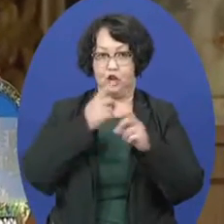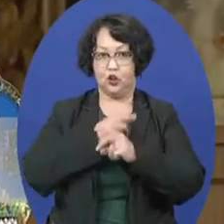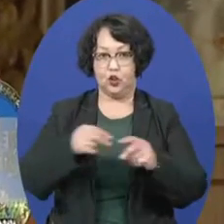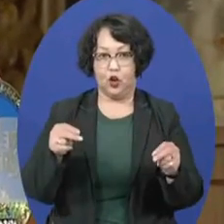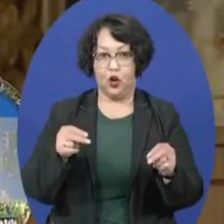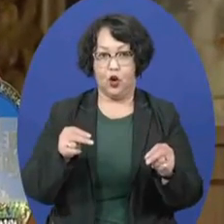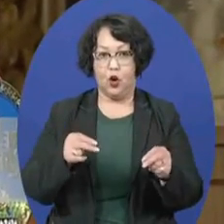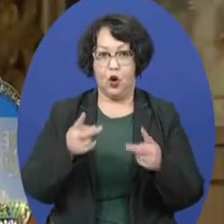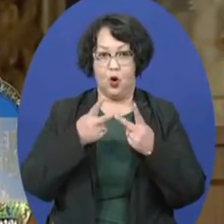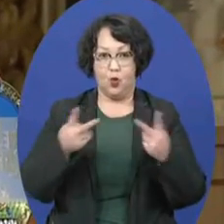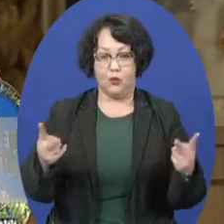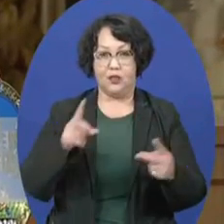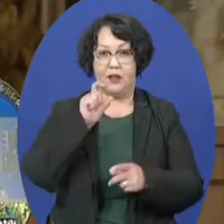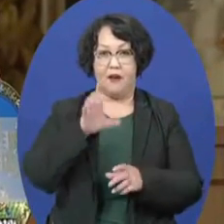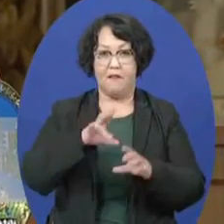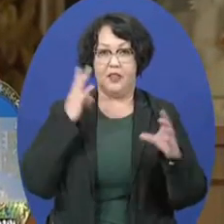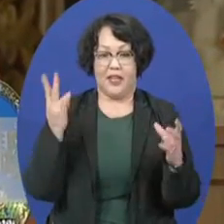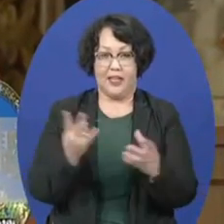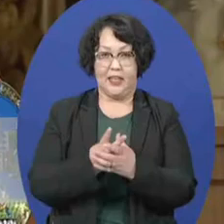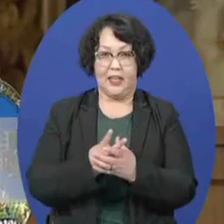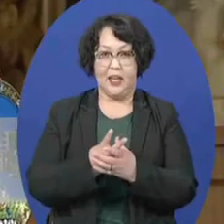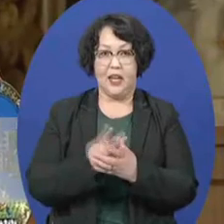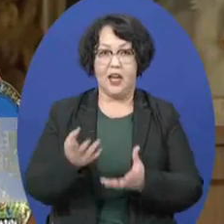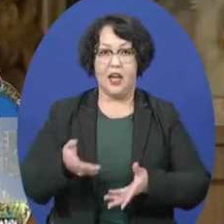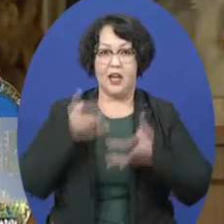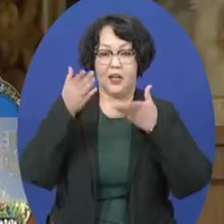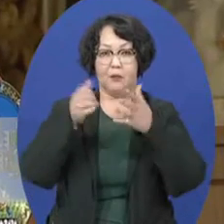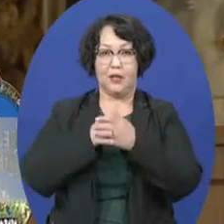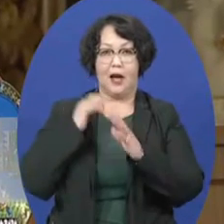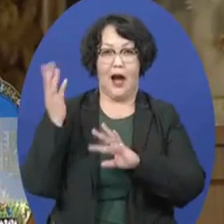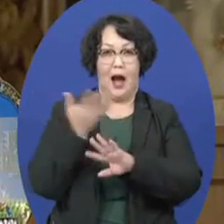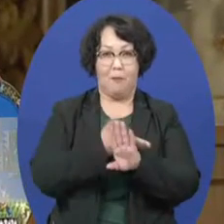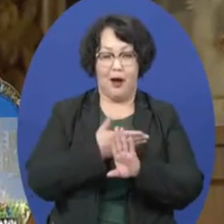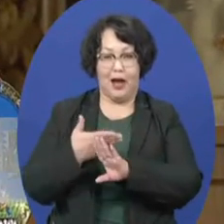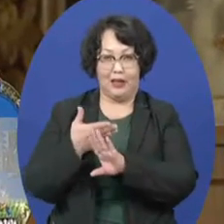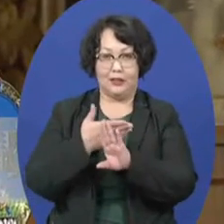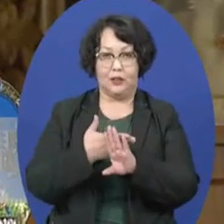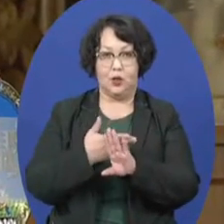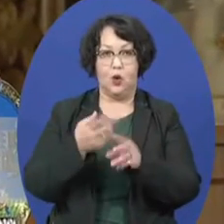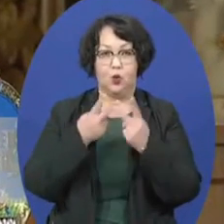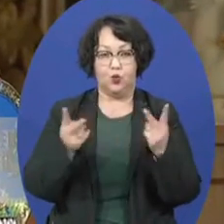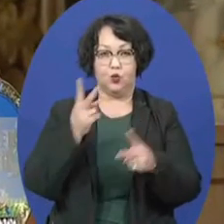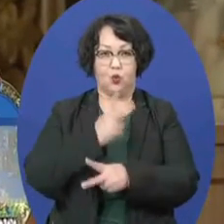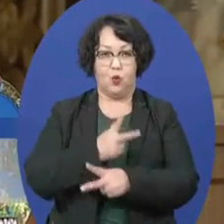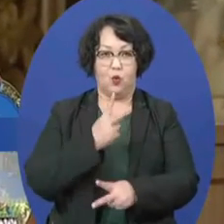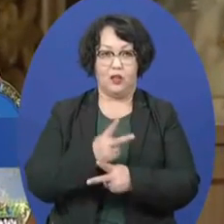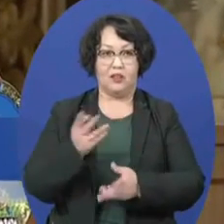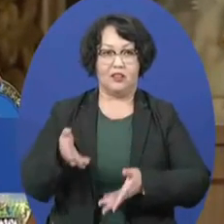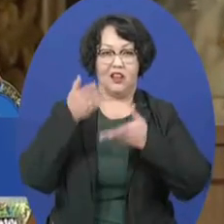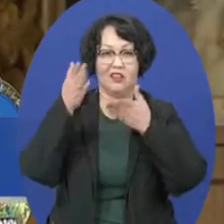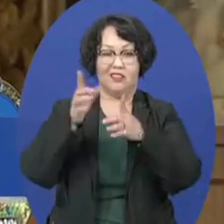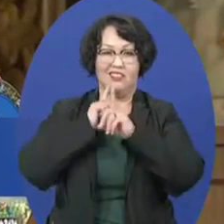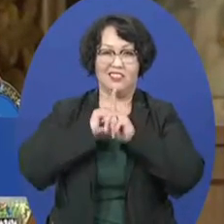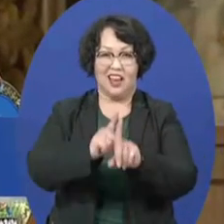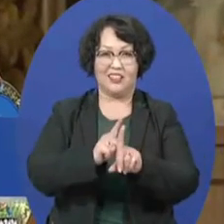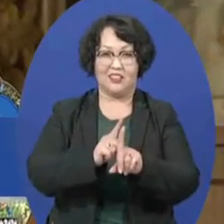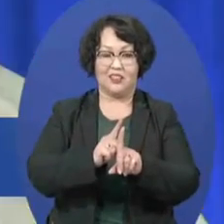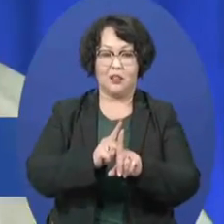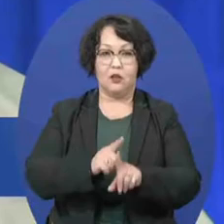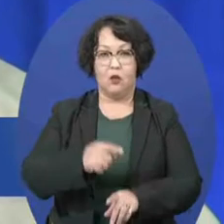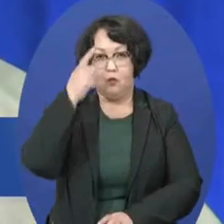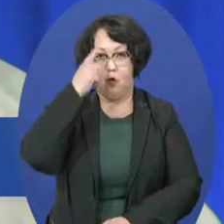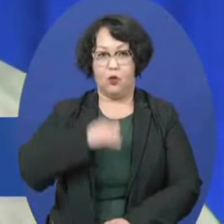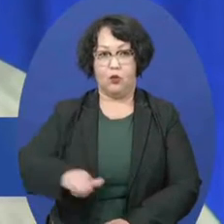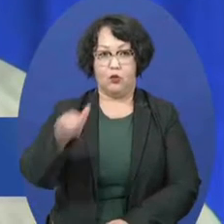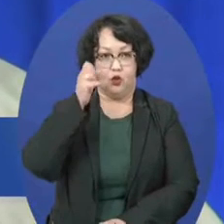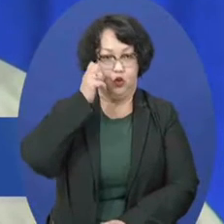эрхчлөлөө үндэсний нэгдлийг эрхэмлэн хамгаалж үндсэн хуулийг дээдлэн сахиж